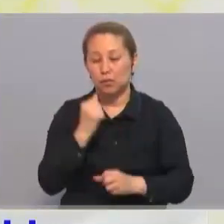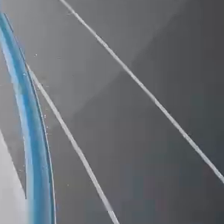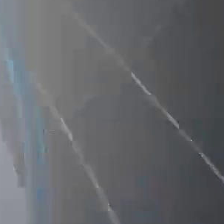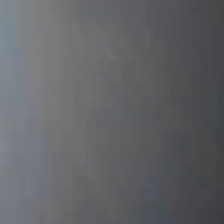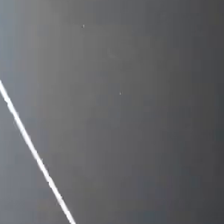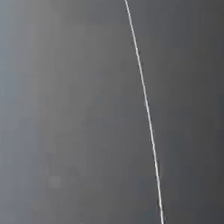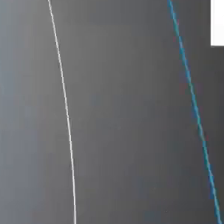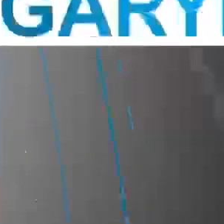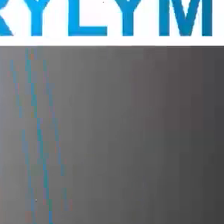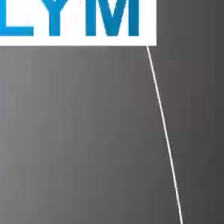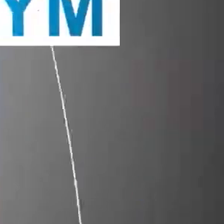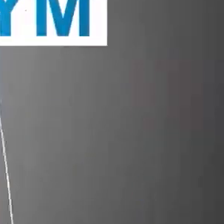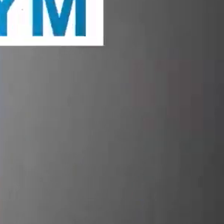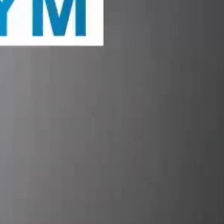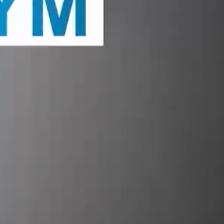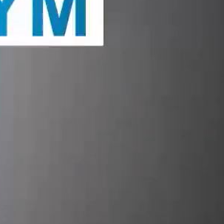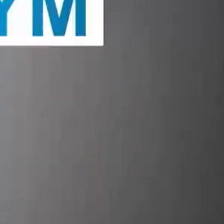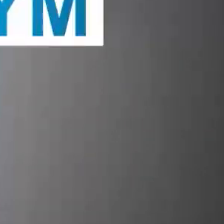жеткізді.